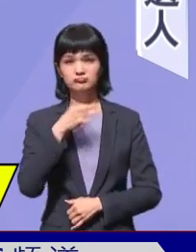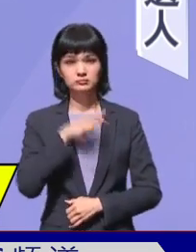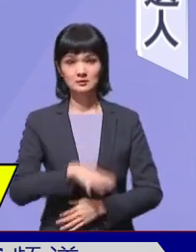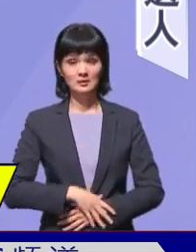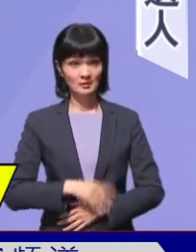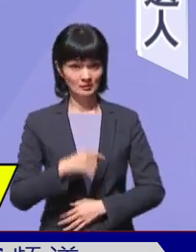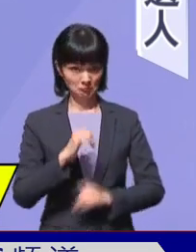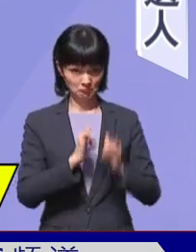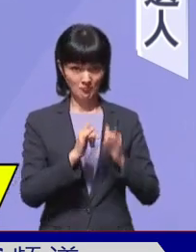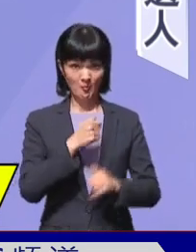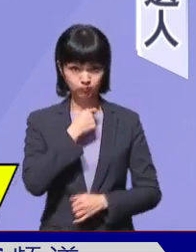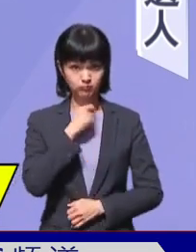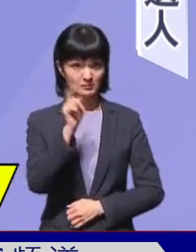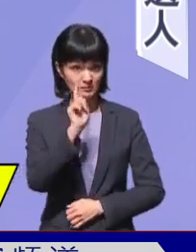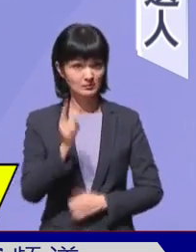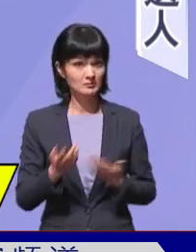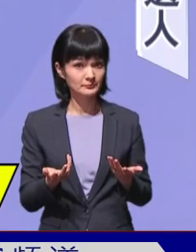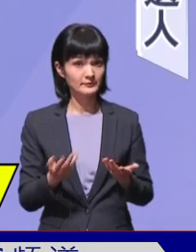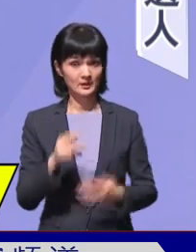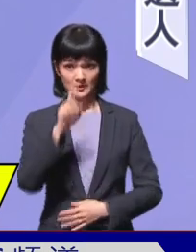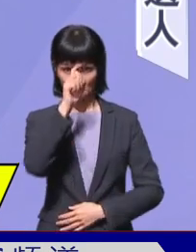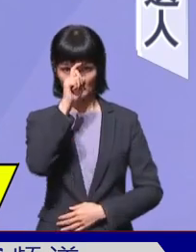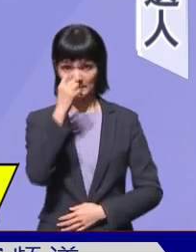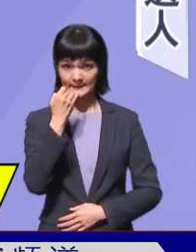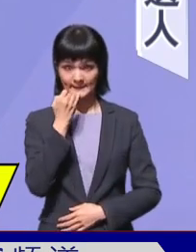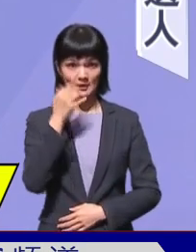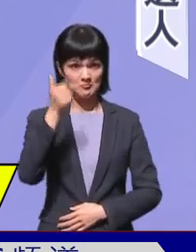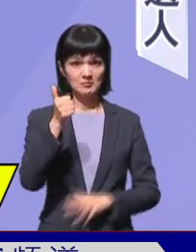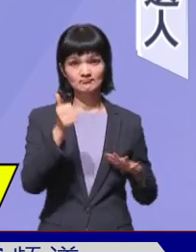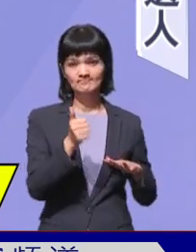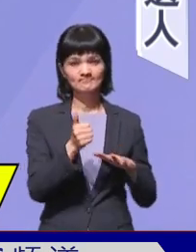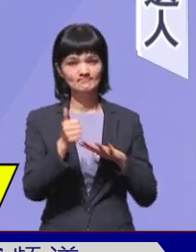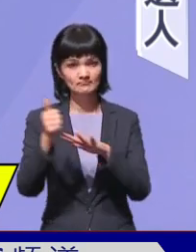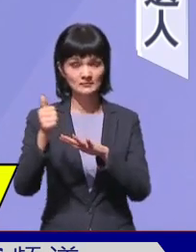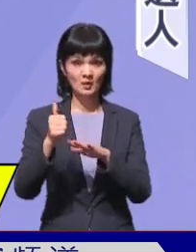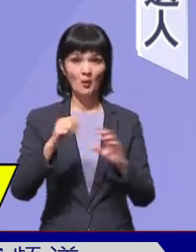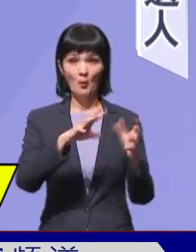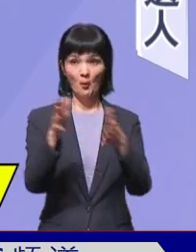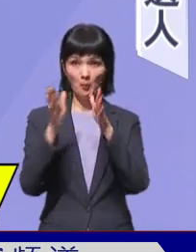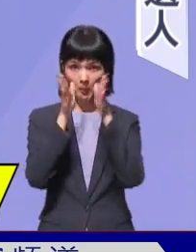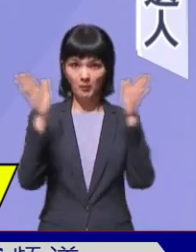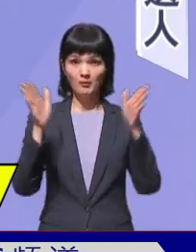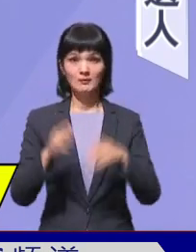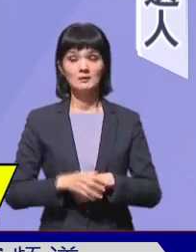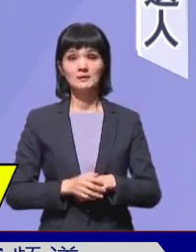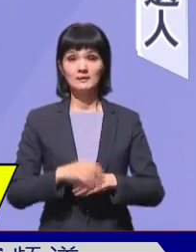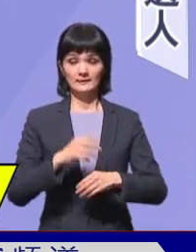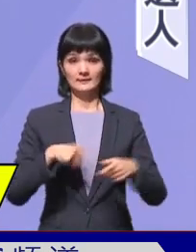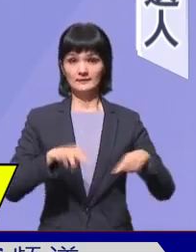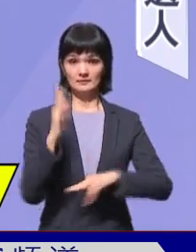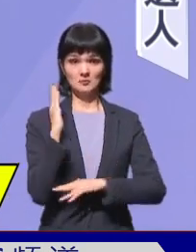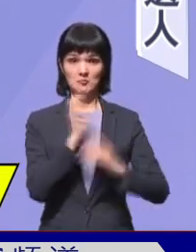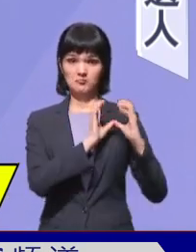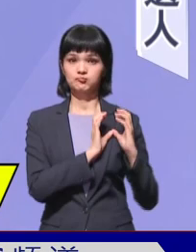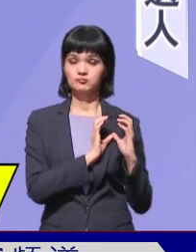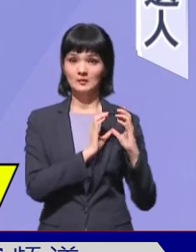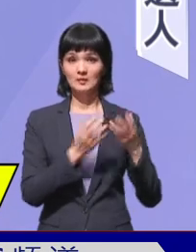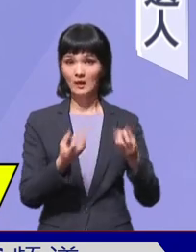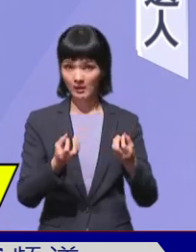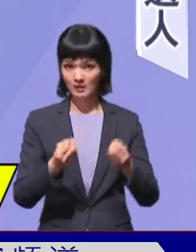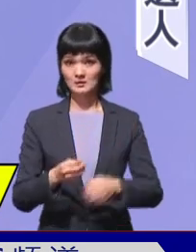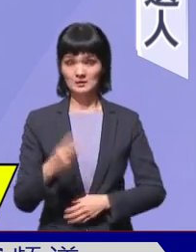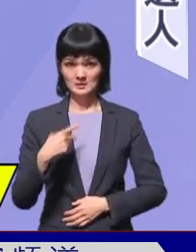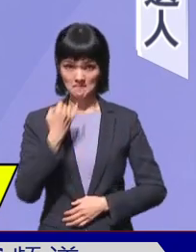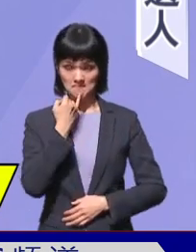希望看到的是一个能够带领台北市具有国际的视野，没有行政包袱，能够勇于创